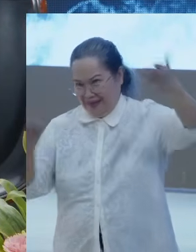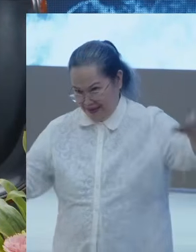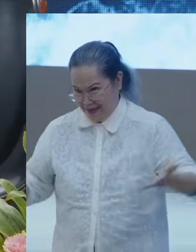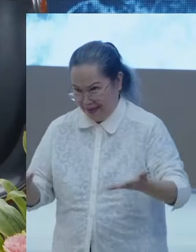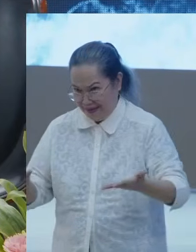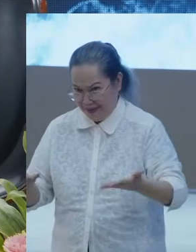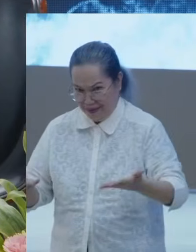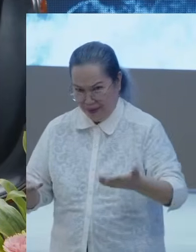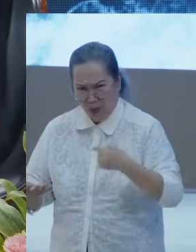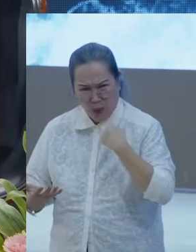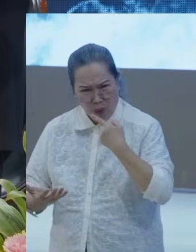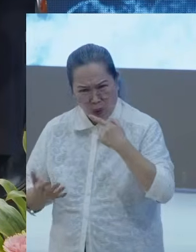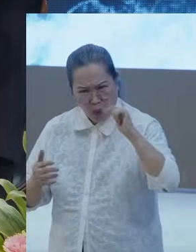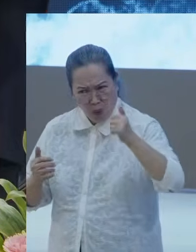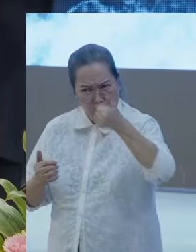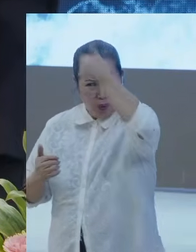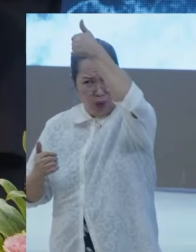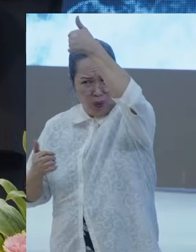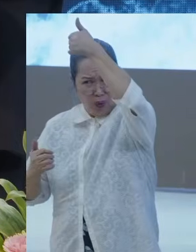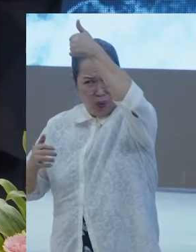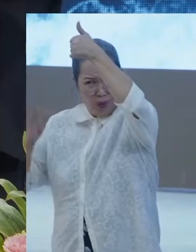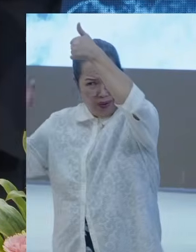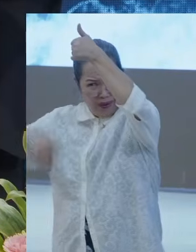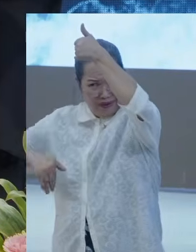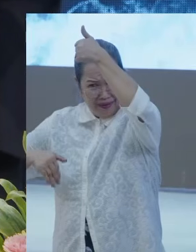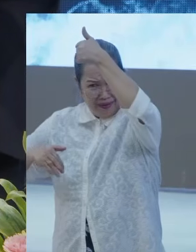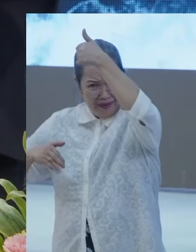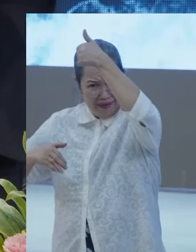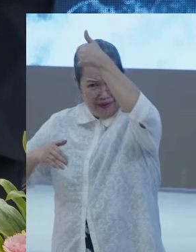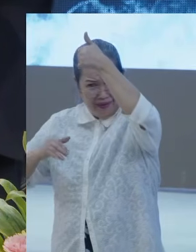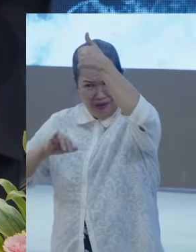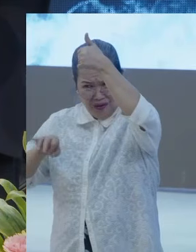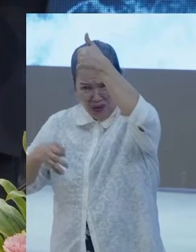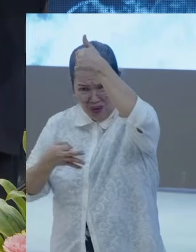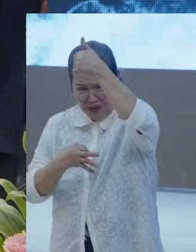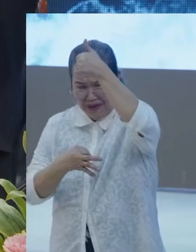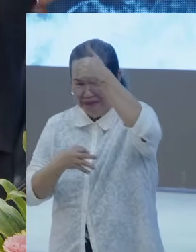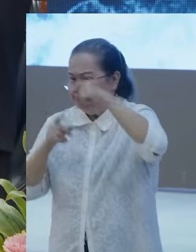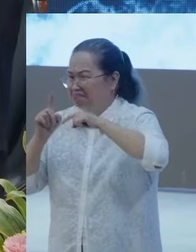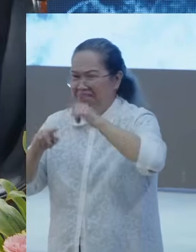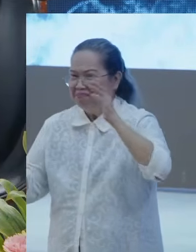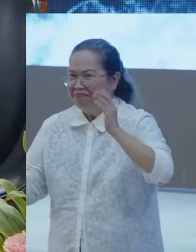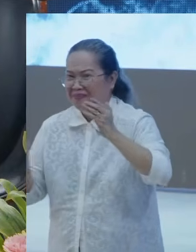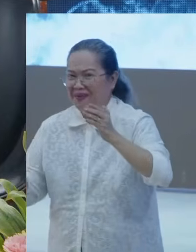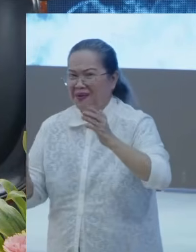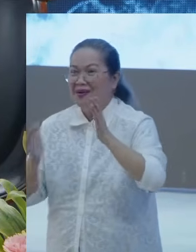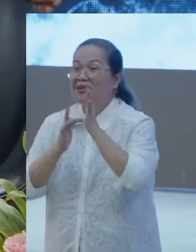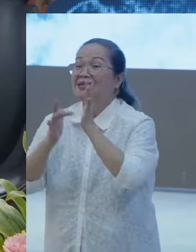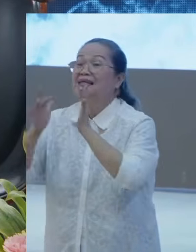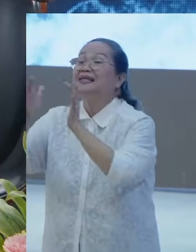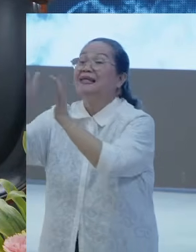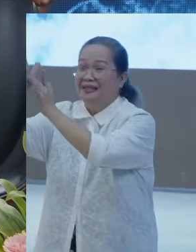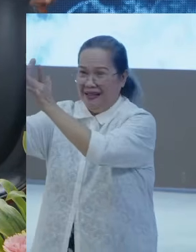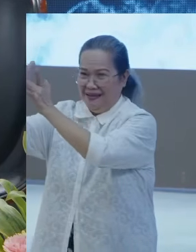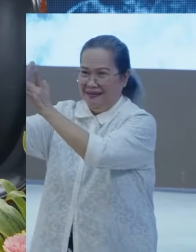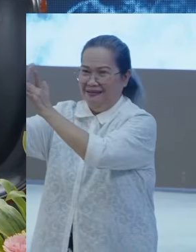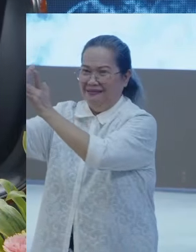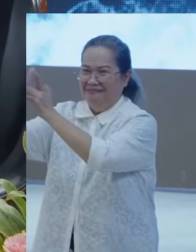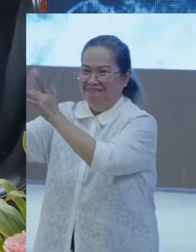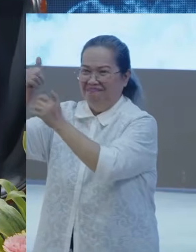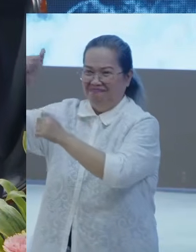Walang sinabi si Jonah kay Jesus. Isang mas dakilang Jonah ang humarap sa